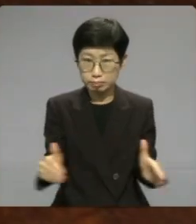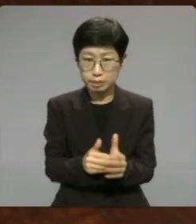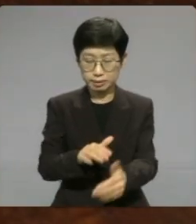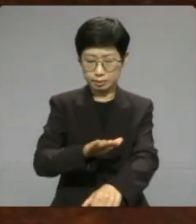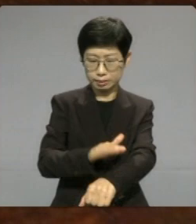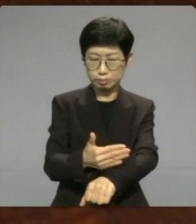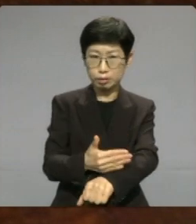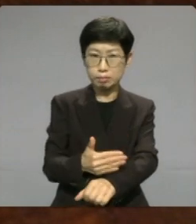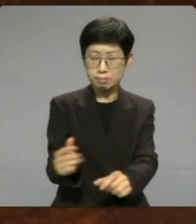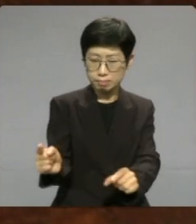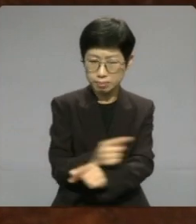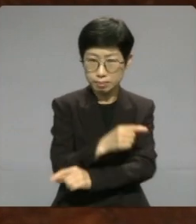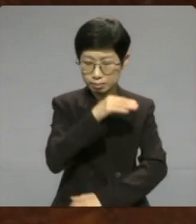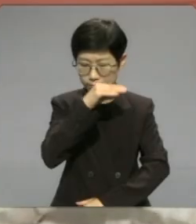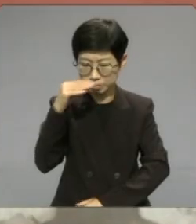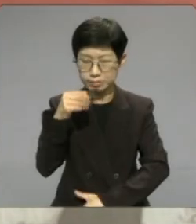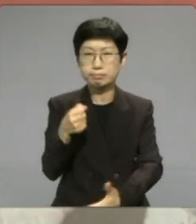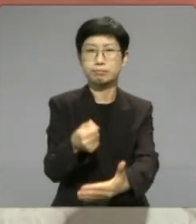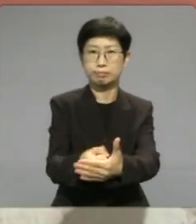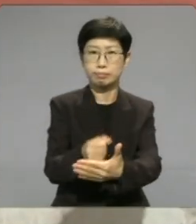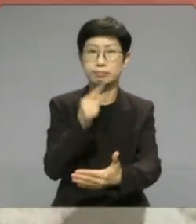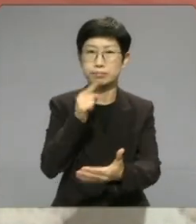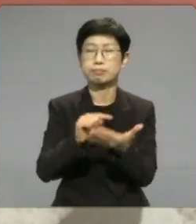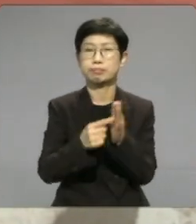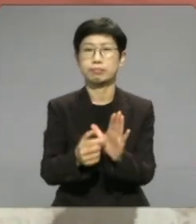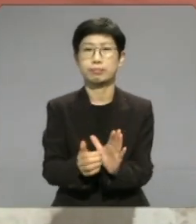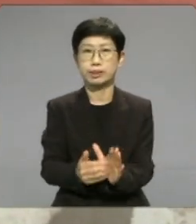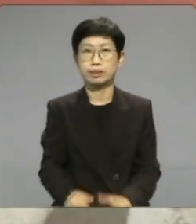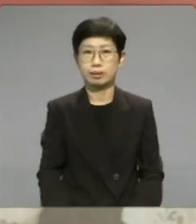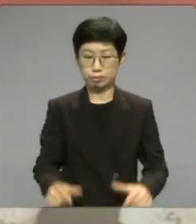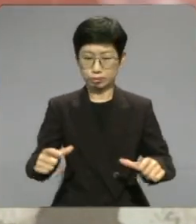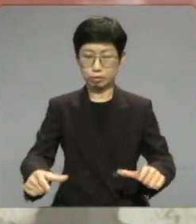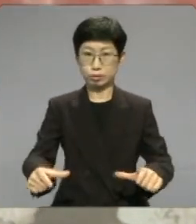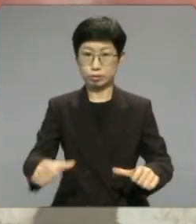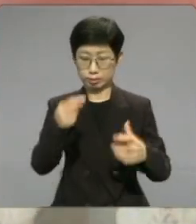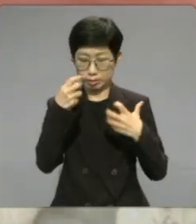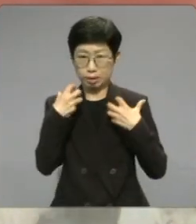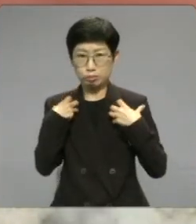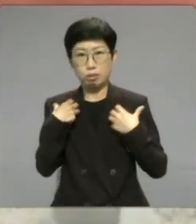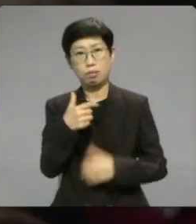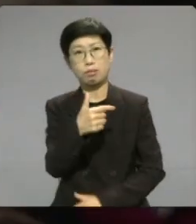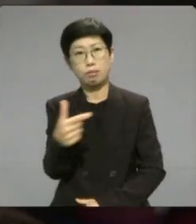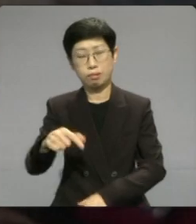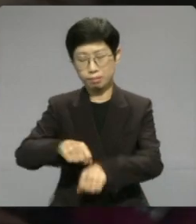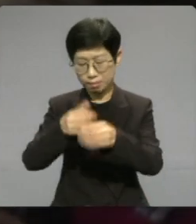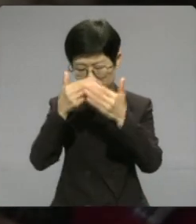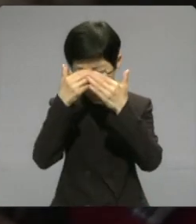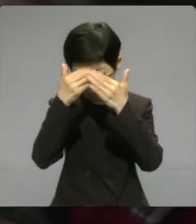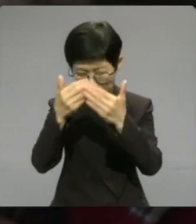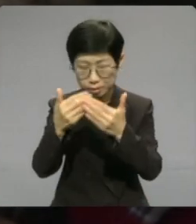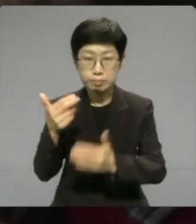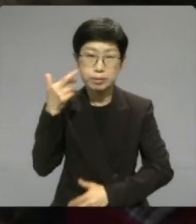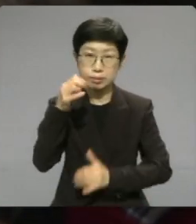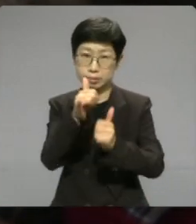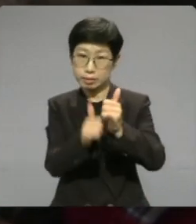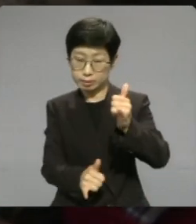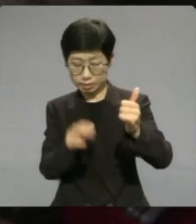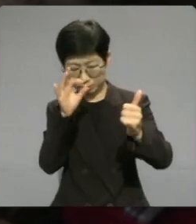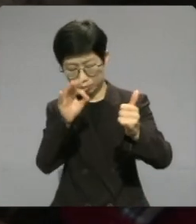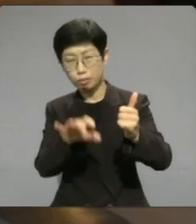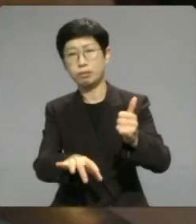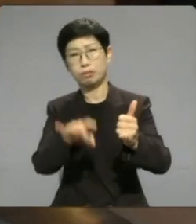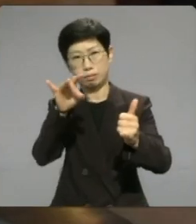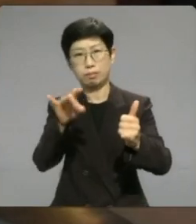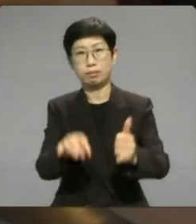못을로 는 입장을 밝혔습니다 차원에서이 정도 규모의 대규모 사면이 이루어진 것은 미국 역사상